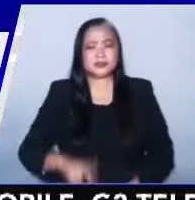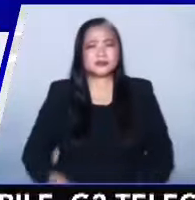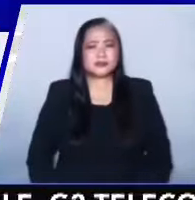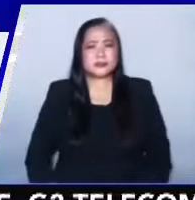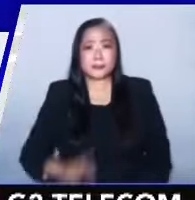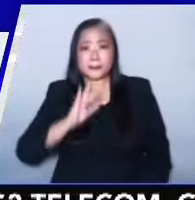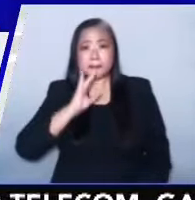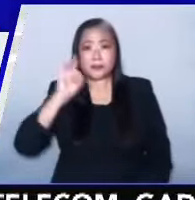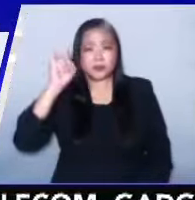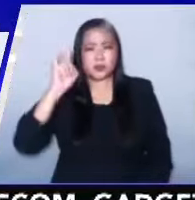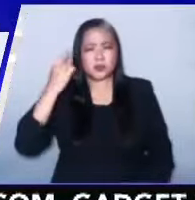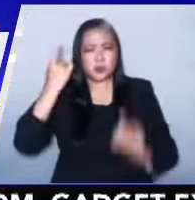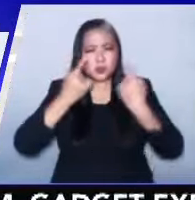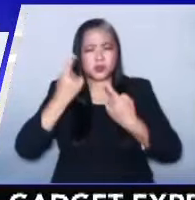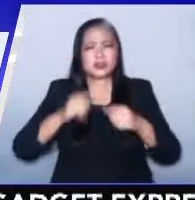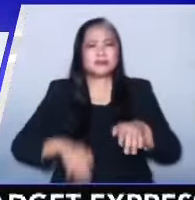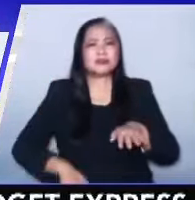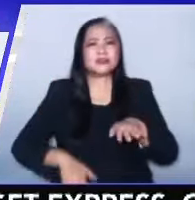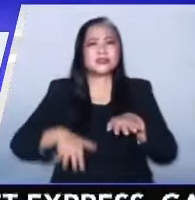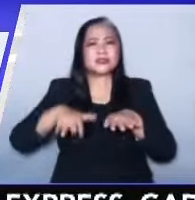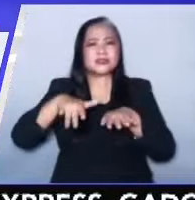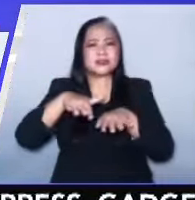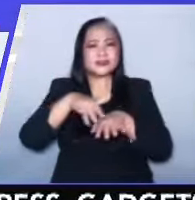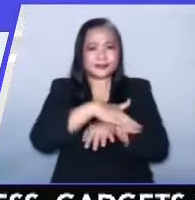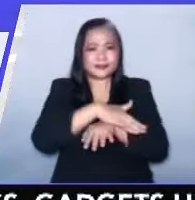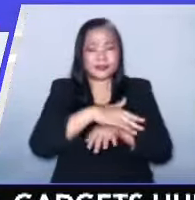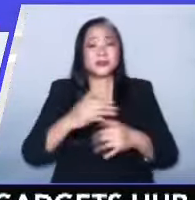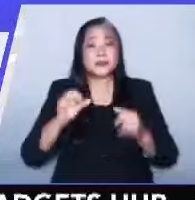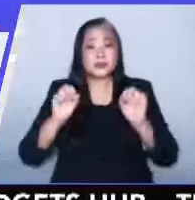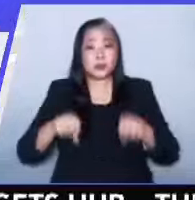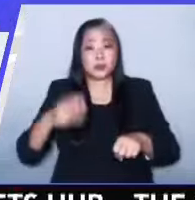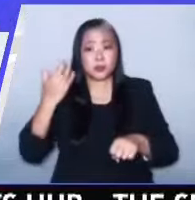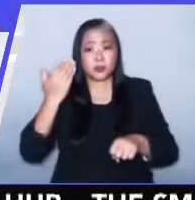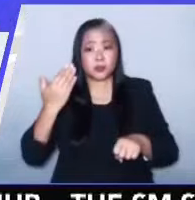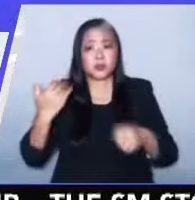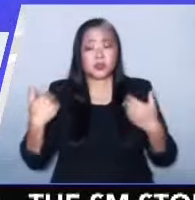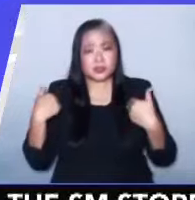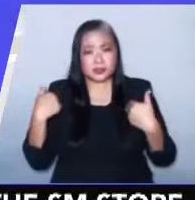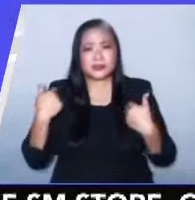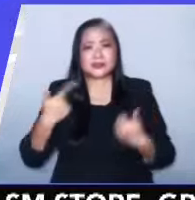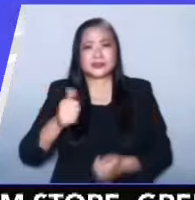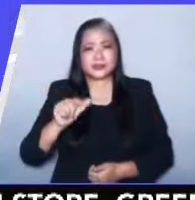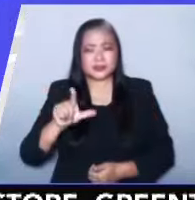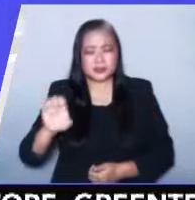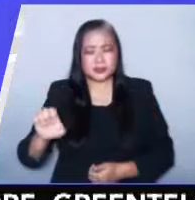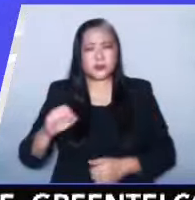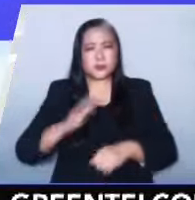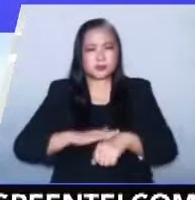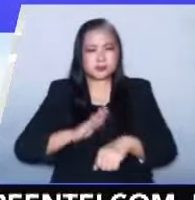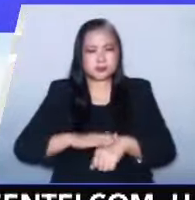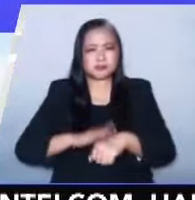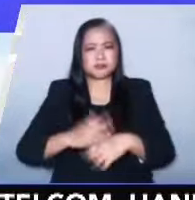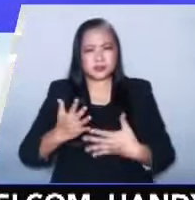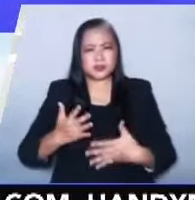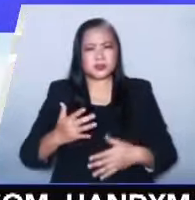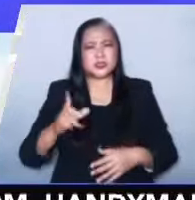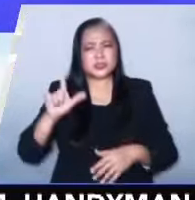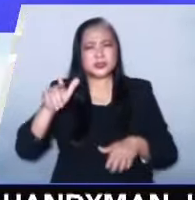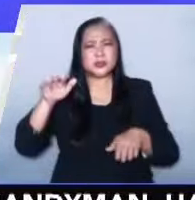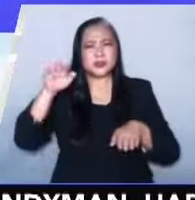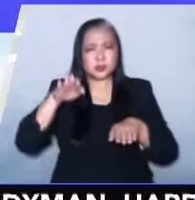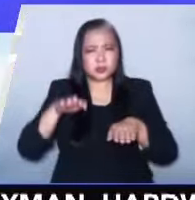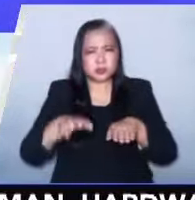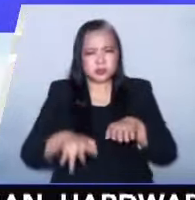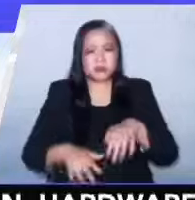high tide natin. So possible din, it's because meron tayong gale warning din na 2 hours bababa at bababala. Simula pa